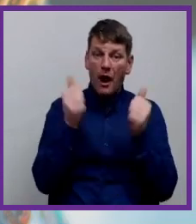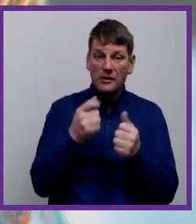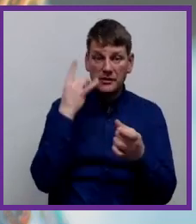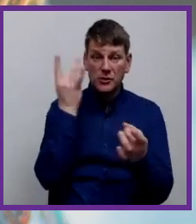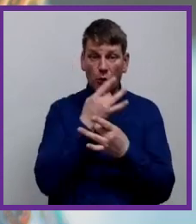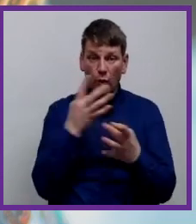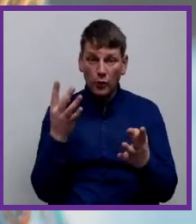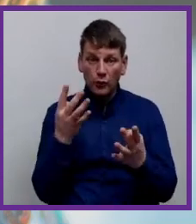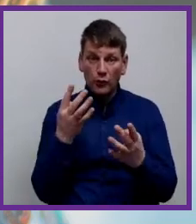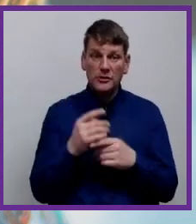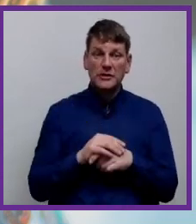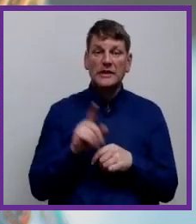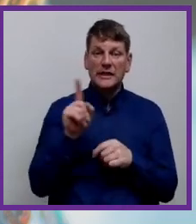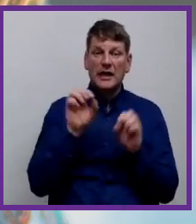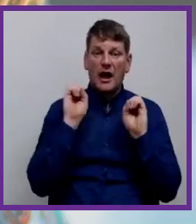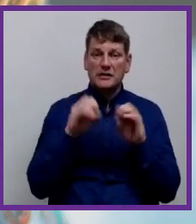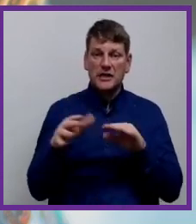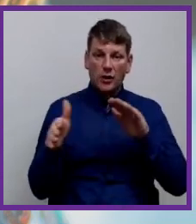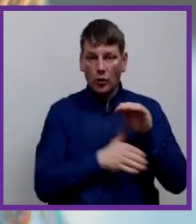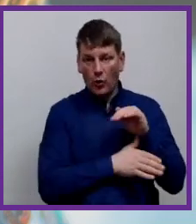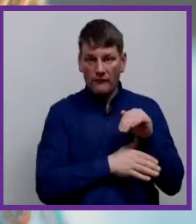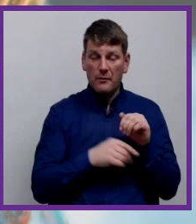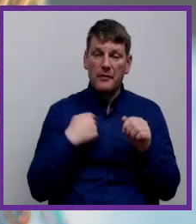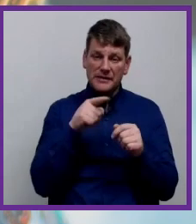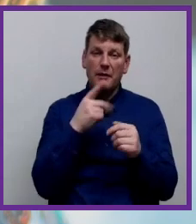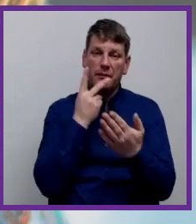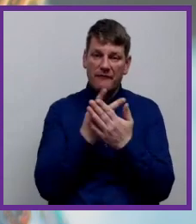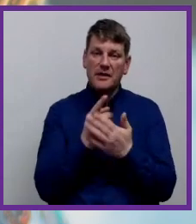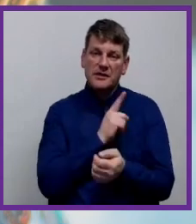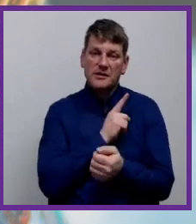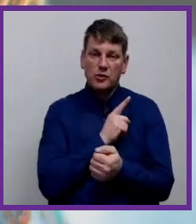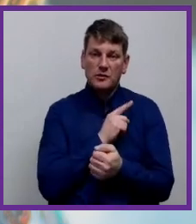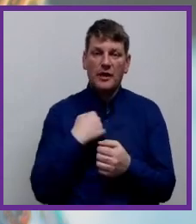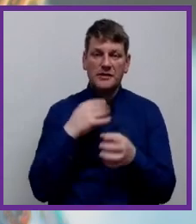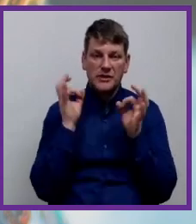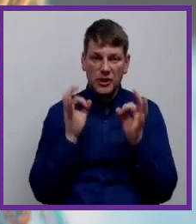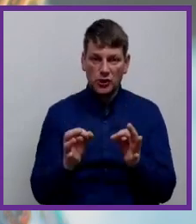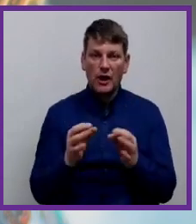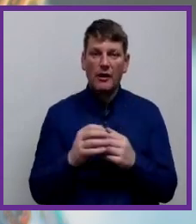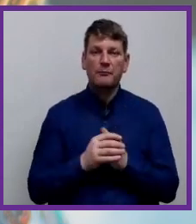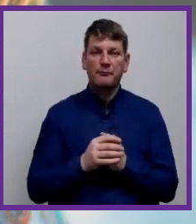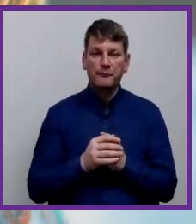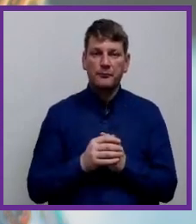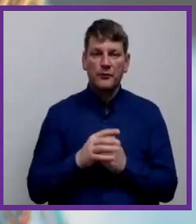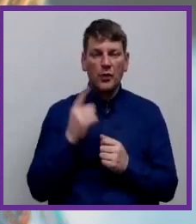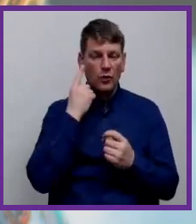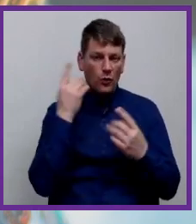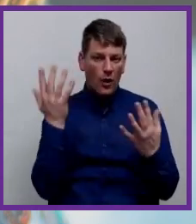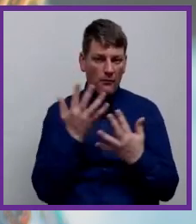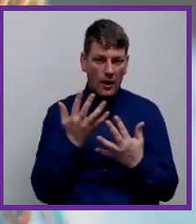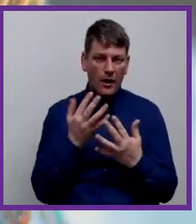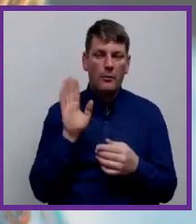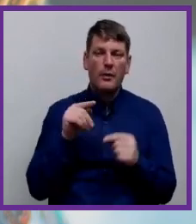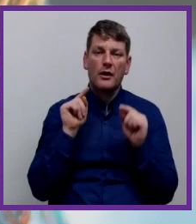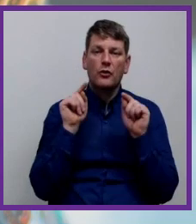ir atstāta novārtā. Mēs tam pievērsīsim uzmanību, un es tiešām domāju par